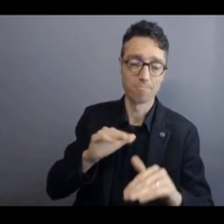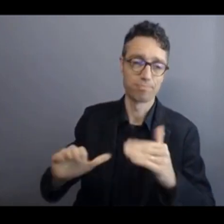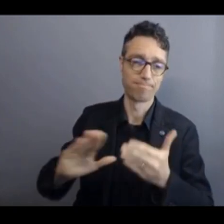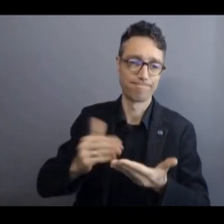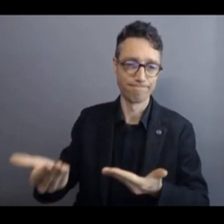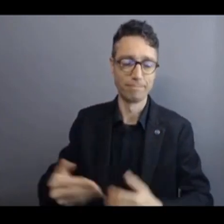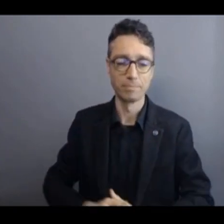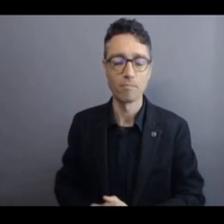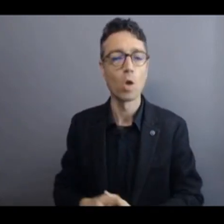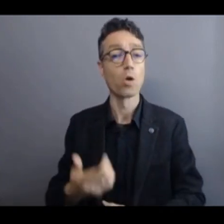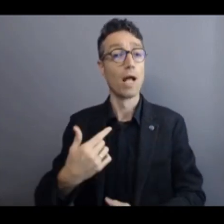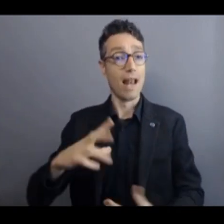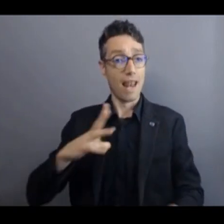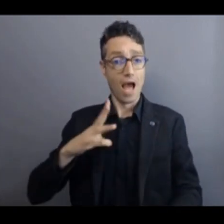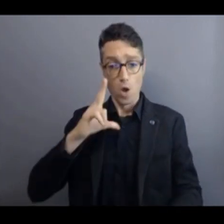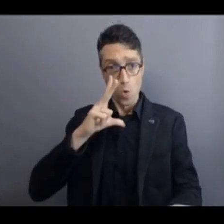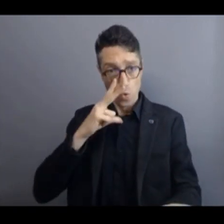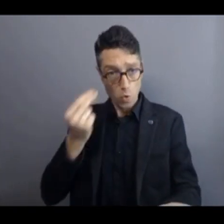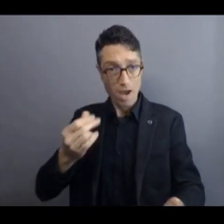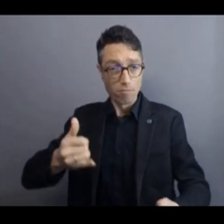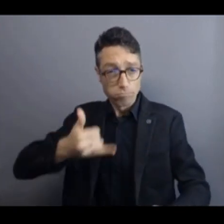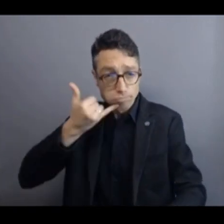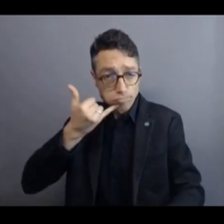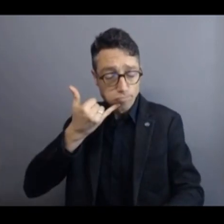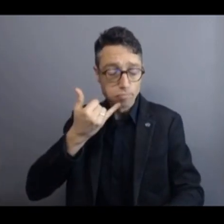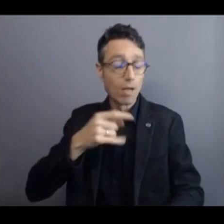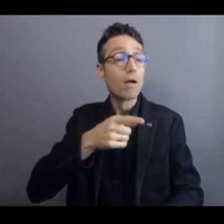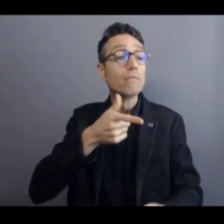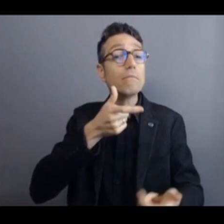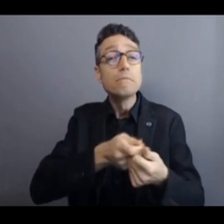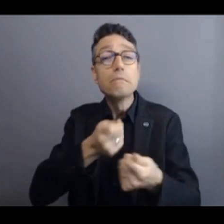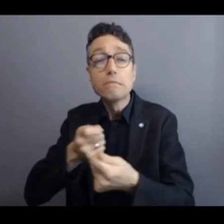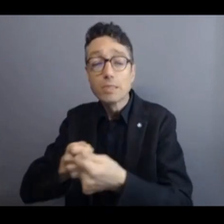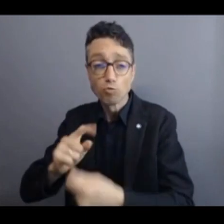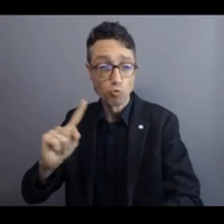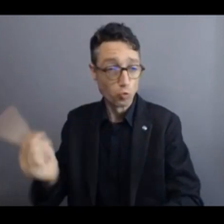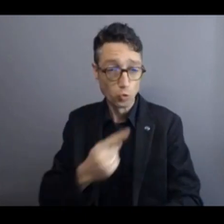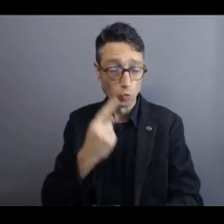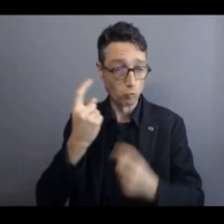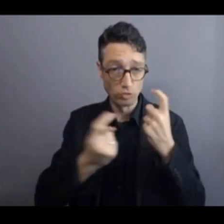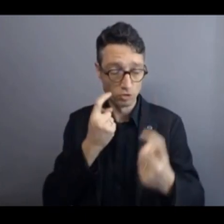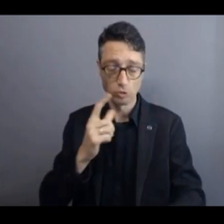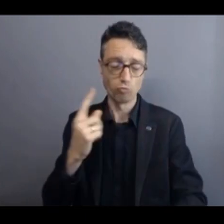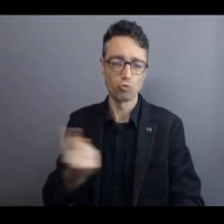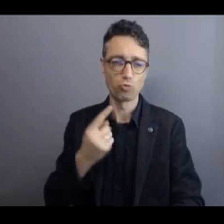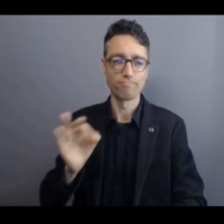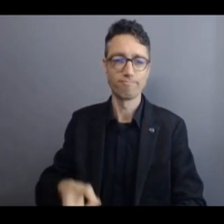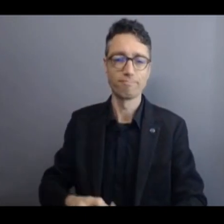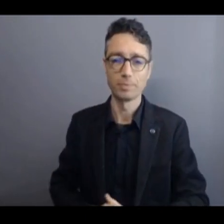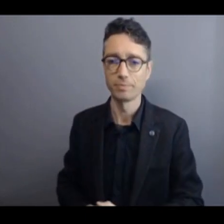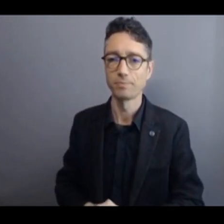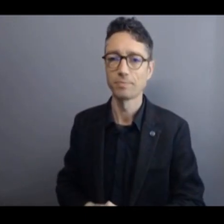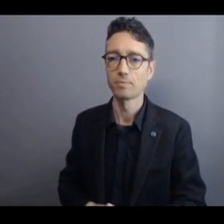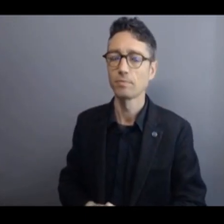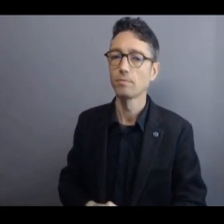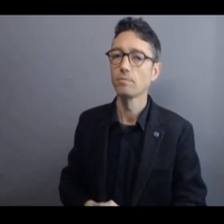pour pouvoir répondre à toute demande et toute spécificité. Je peux rajouter un petit truc par rapport à la carte Saphir. C'est vrai que quand on